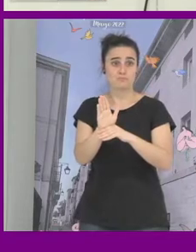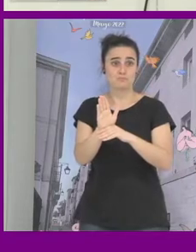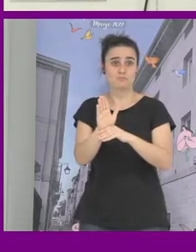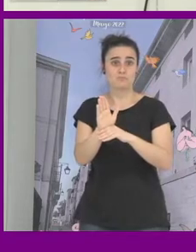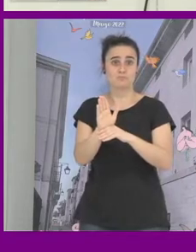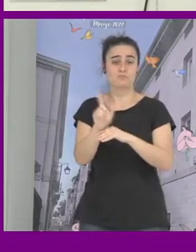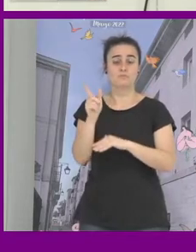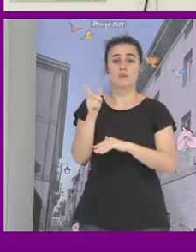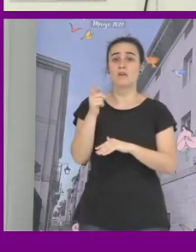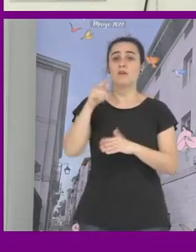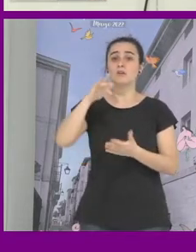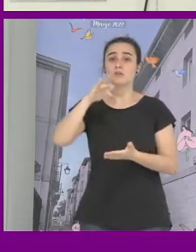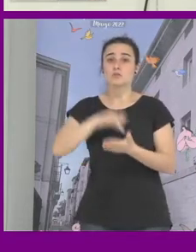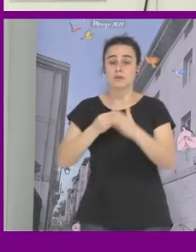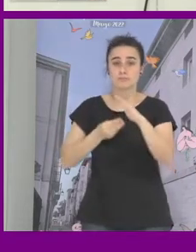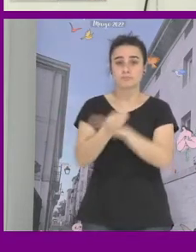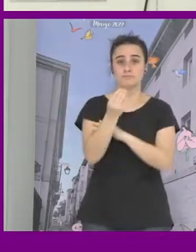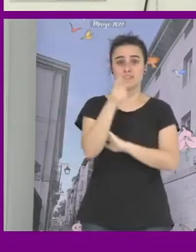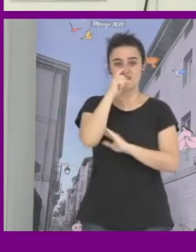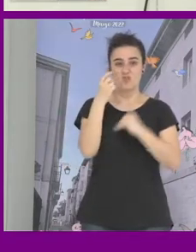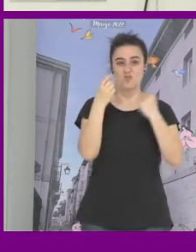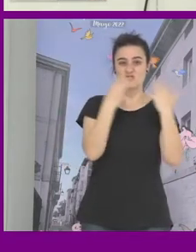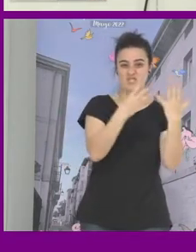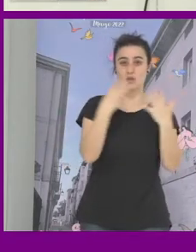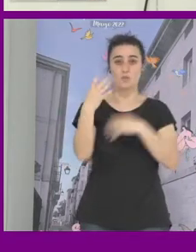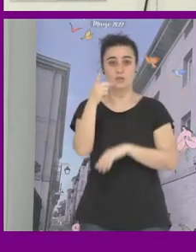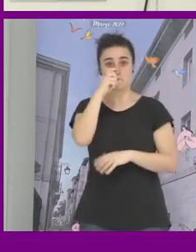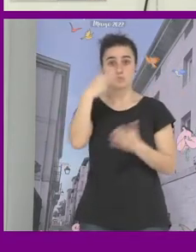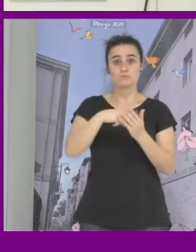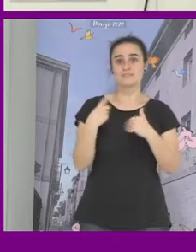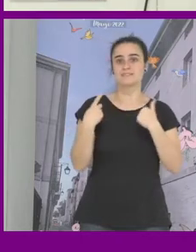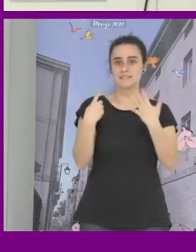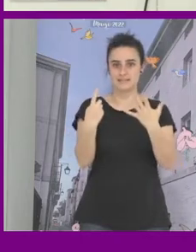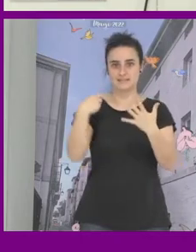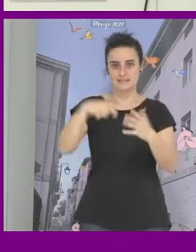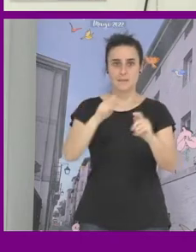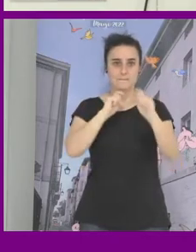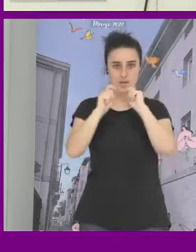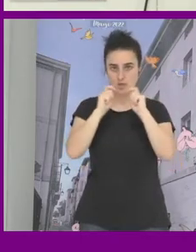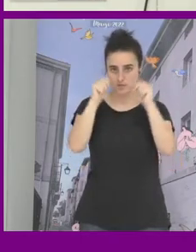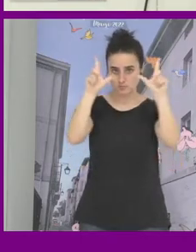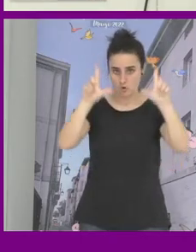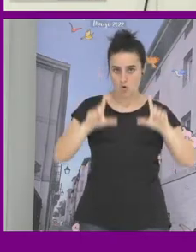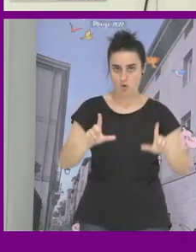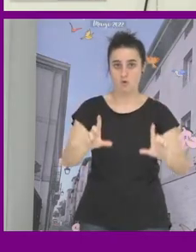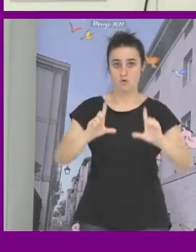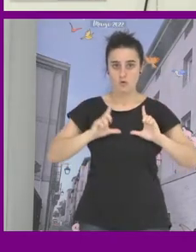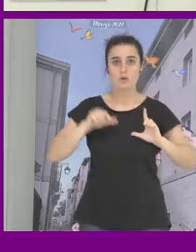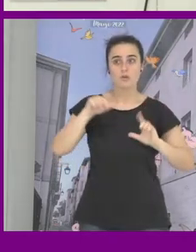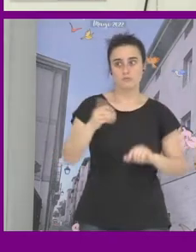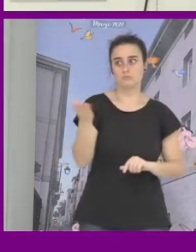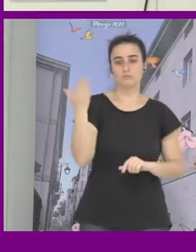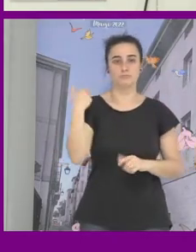1984ean jaioa, 2006ean kazetaritzan lizentziatua, eta bueno, neurri handi batean Pikara